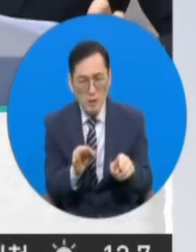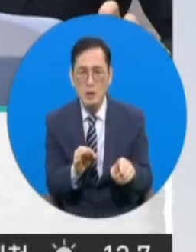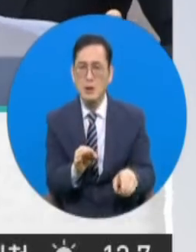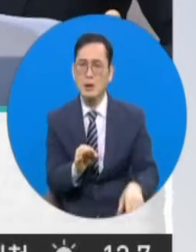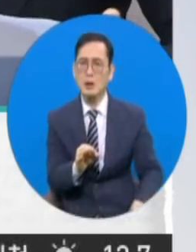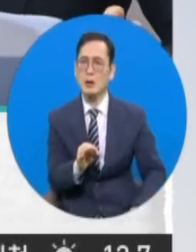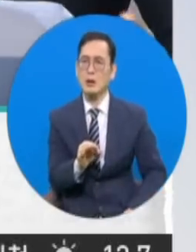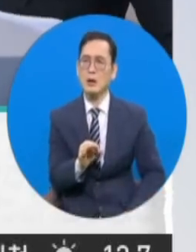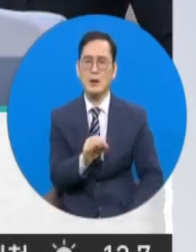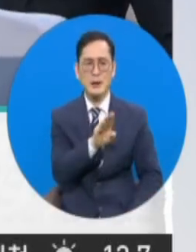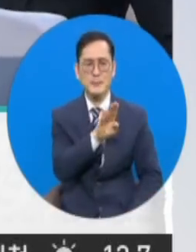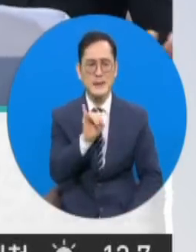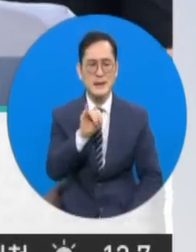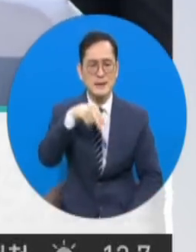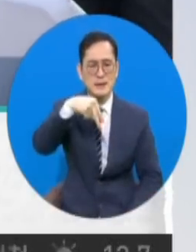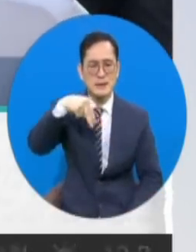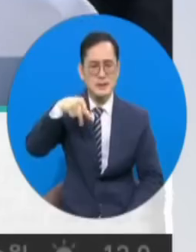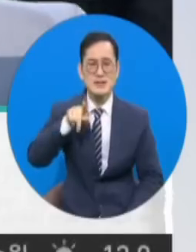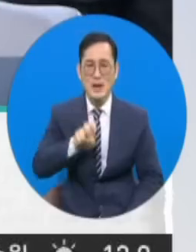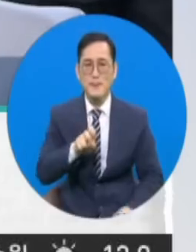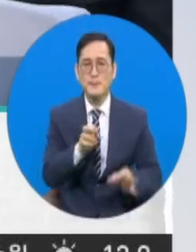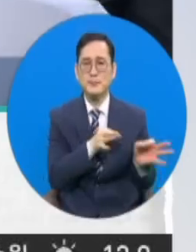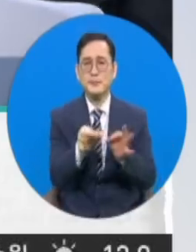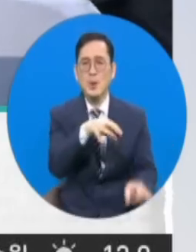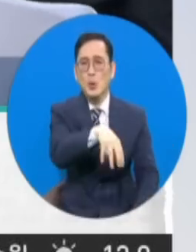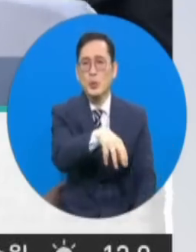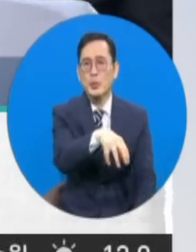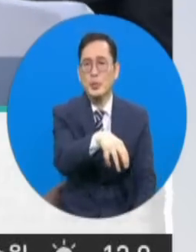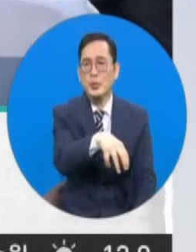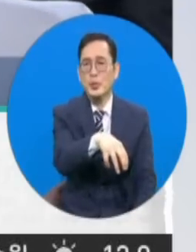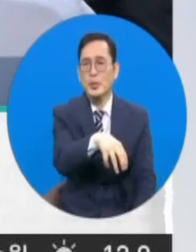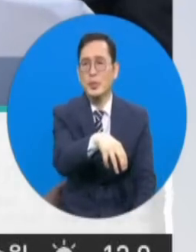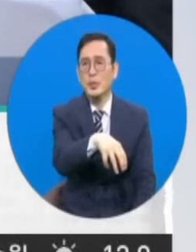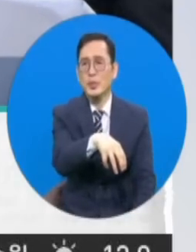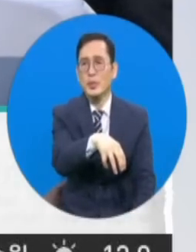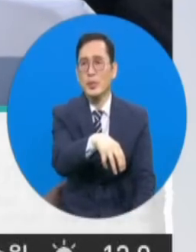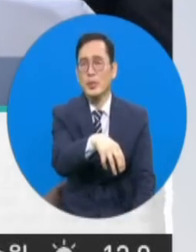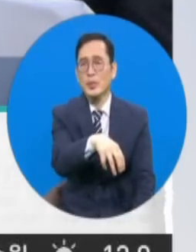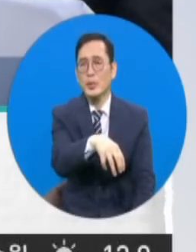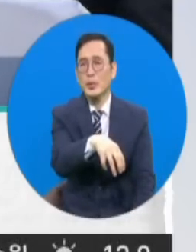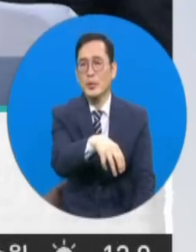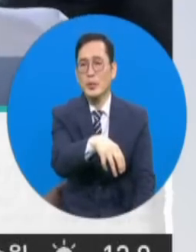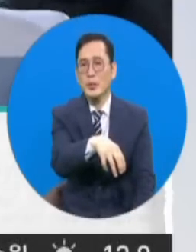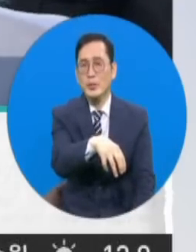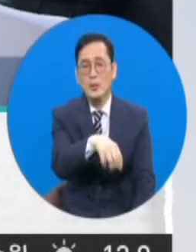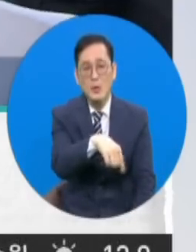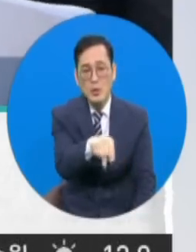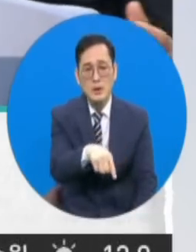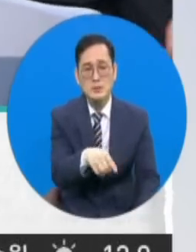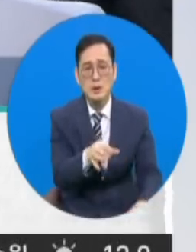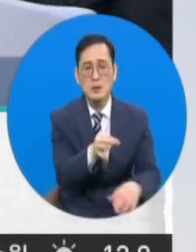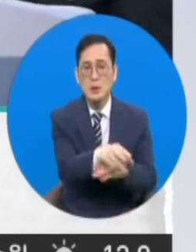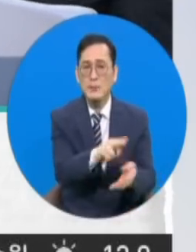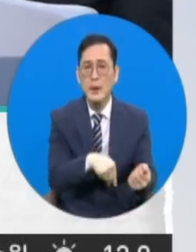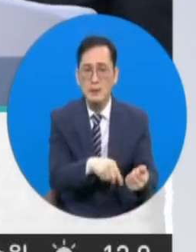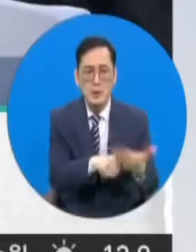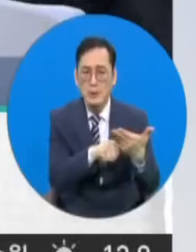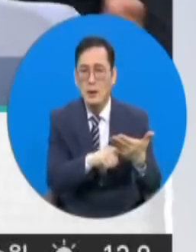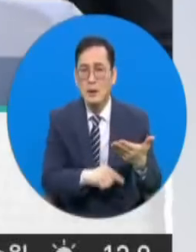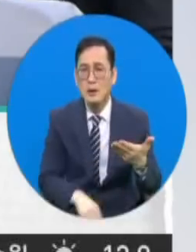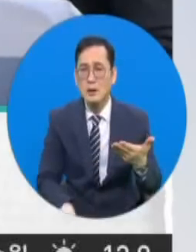그러면 결국 빗썸에서 80만 개의 수는 어디서 난 거냐는 거죠 그러면 그게 자기가 돈을 넣어서 산